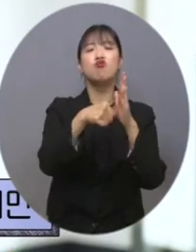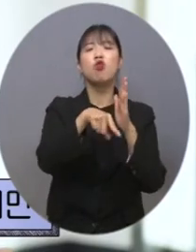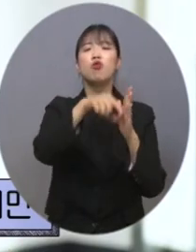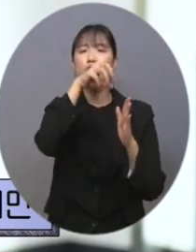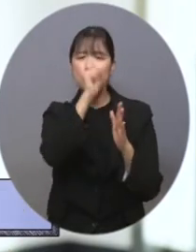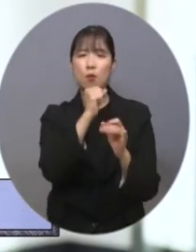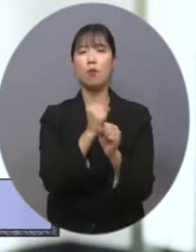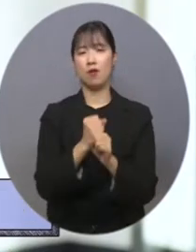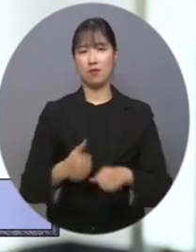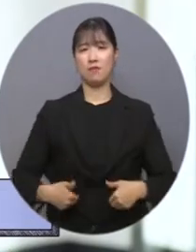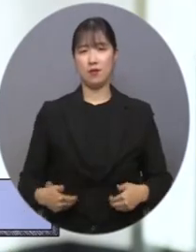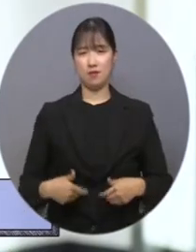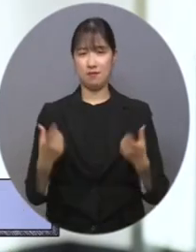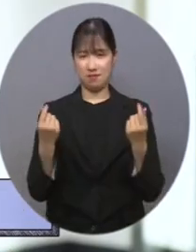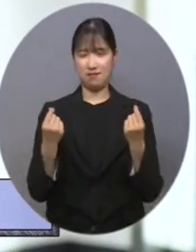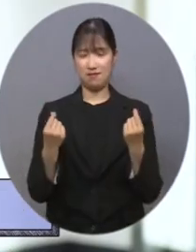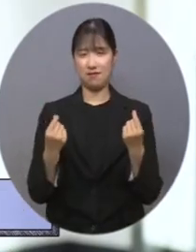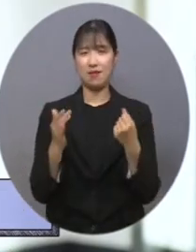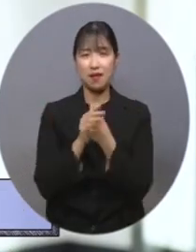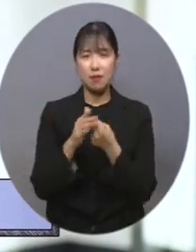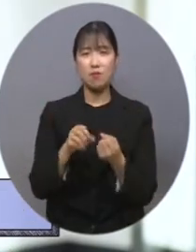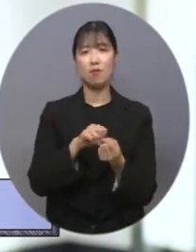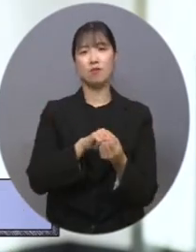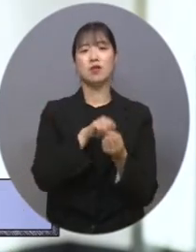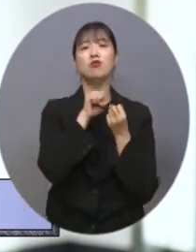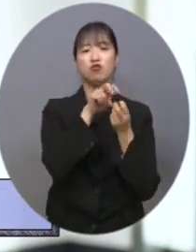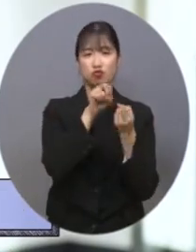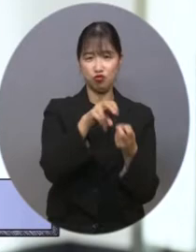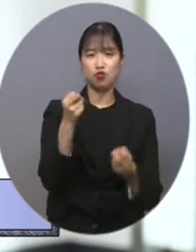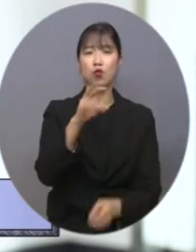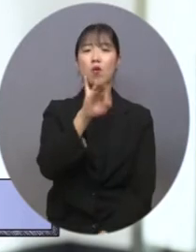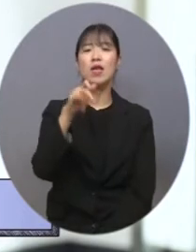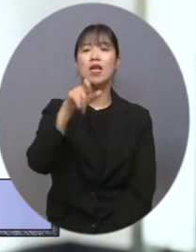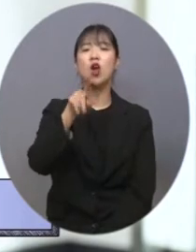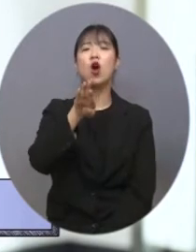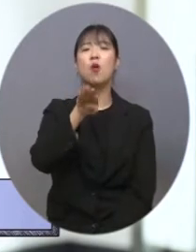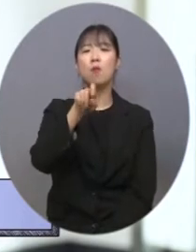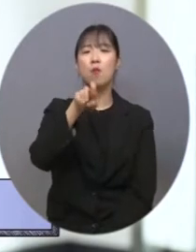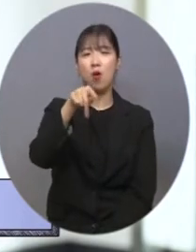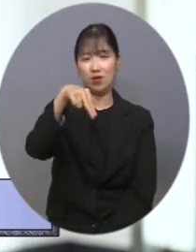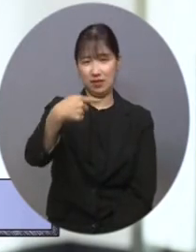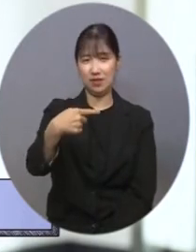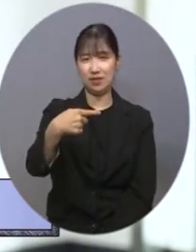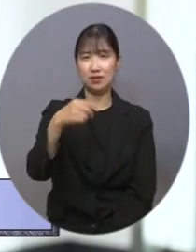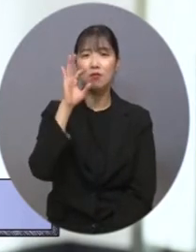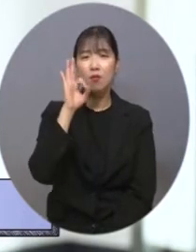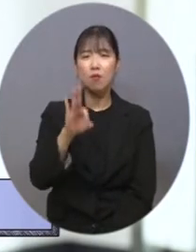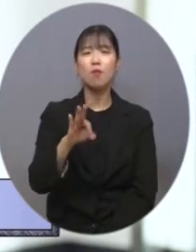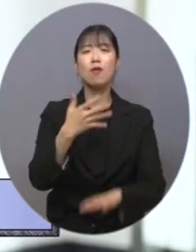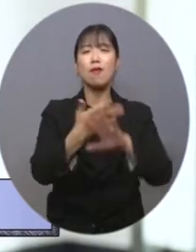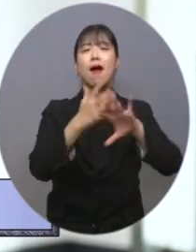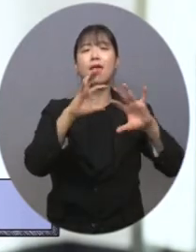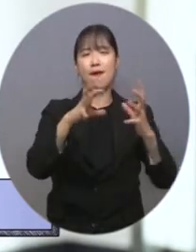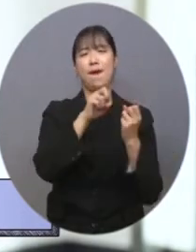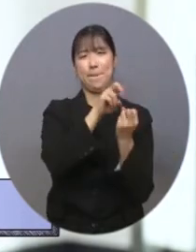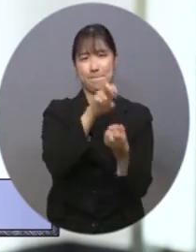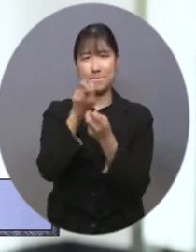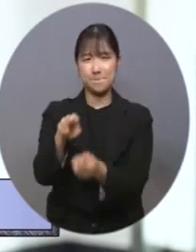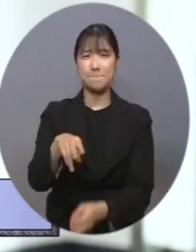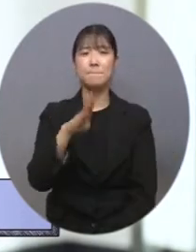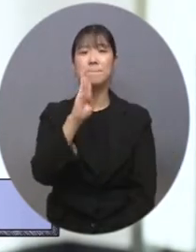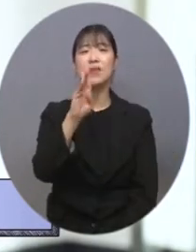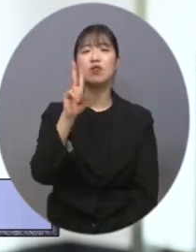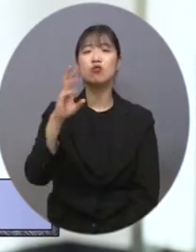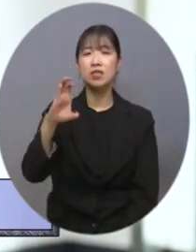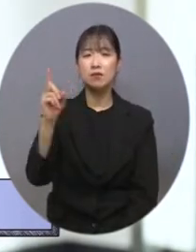아까 보셨겠지만 수출 쪽이나 네. 그다음에 이커머스 B2C 쪽은 전부 다 마지막에 보면 수출은 외국 나가버리고 B2C는